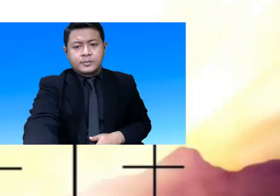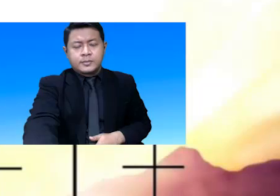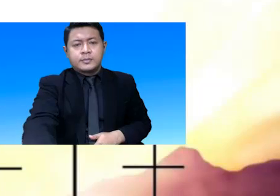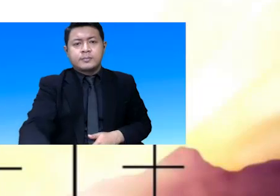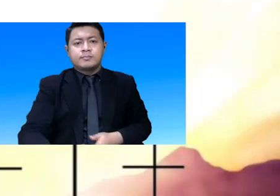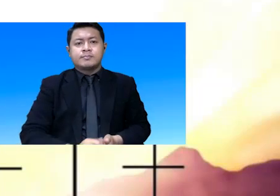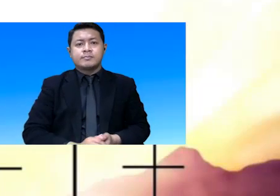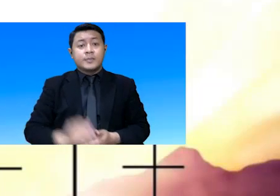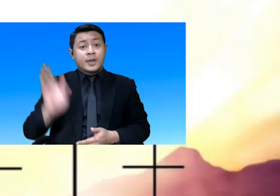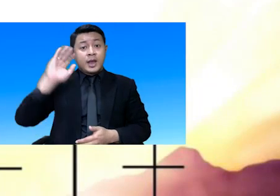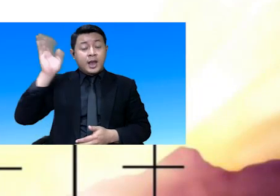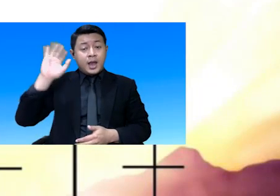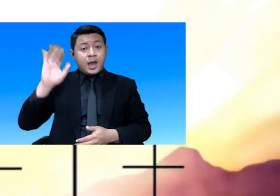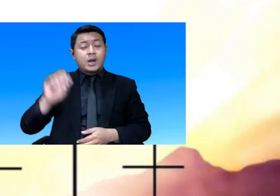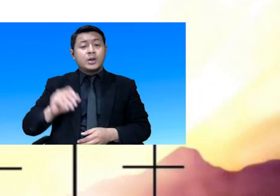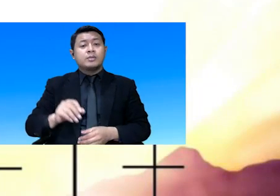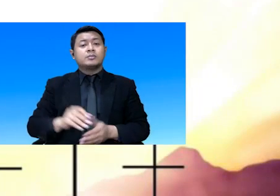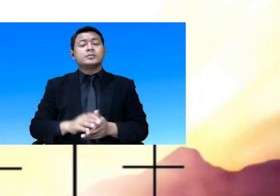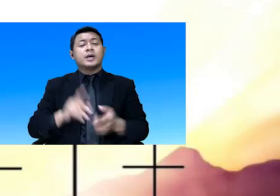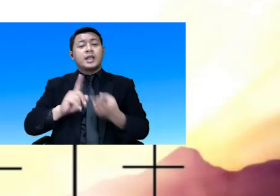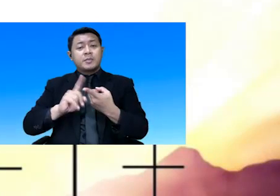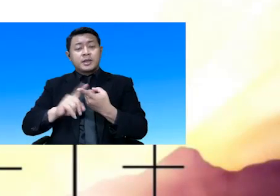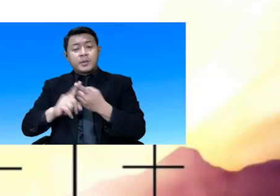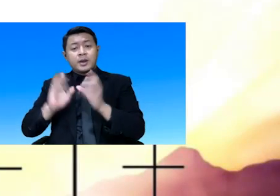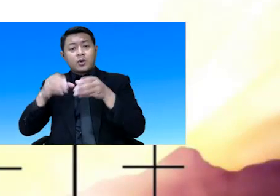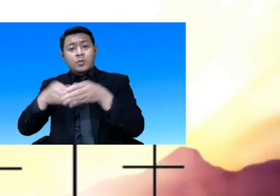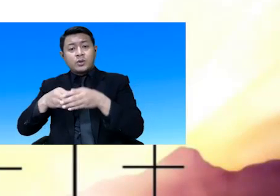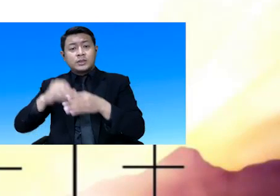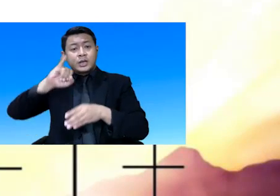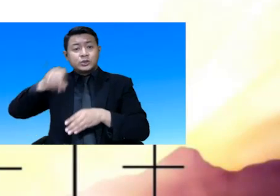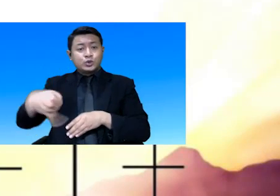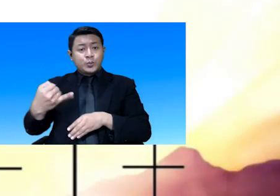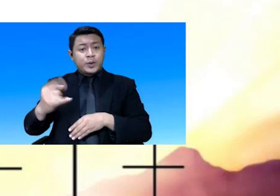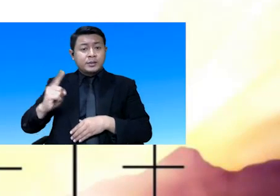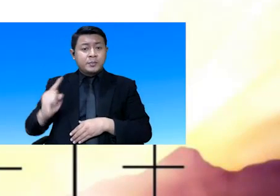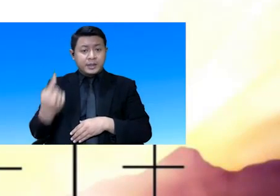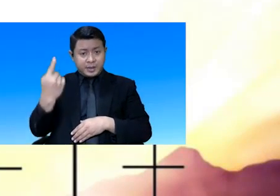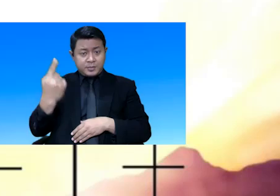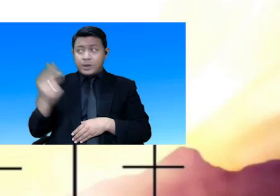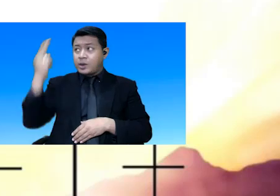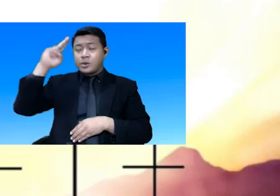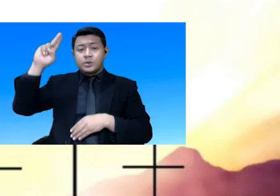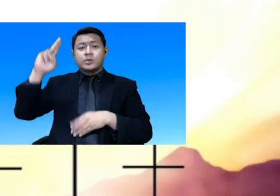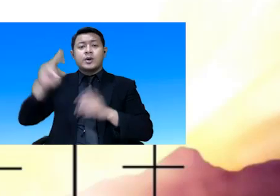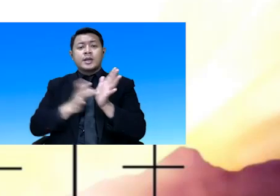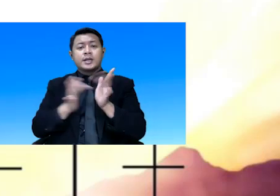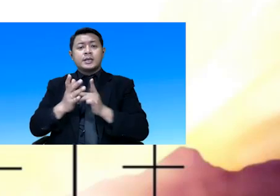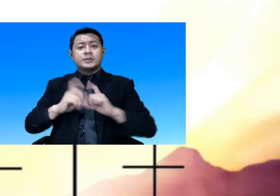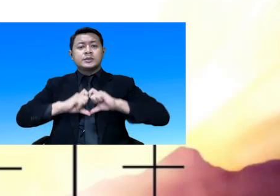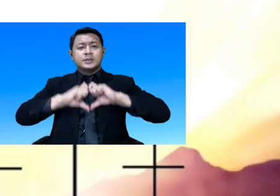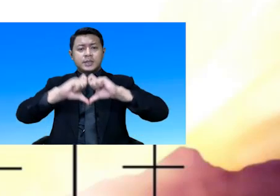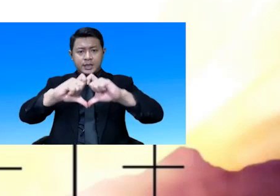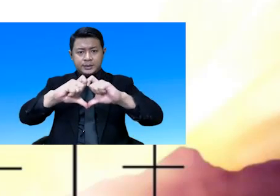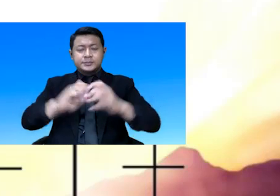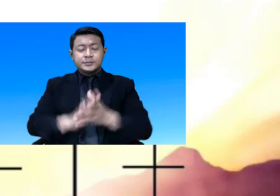Halo para pejuang dan komunitas Jumat pertama yang dikasihi oleh Tuhan Yesus.